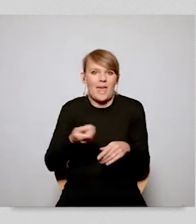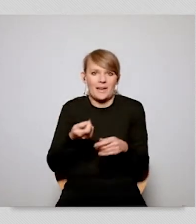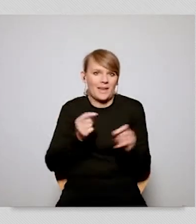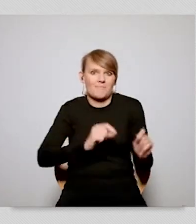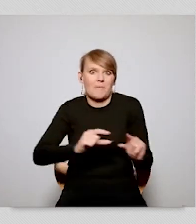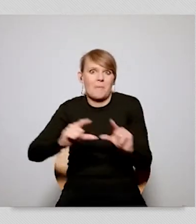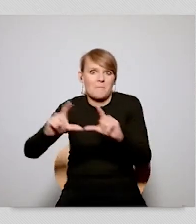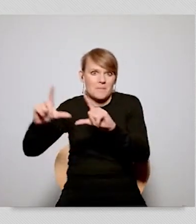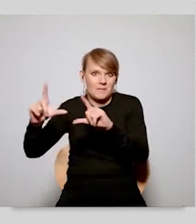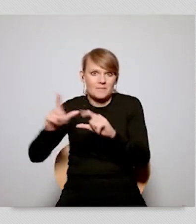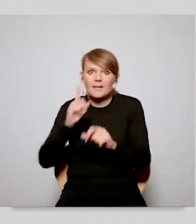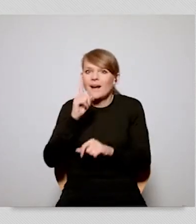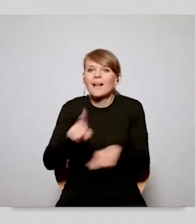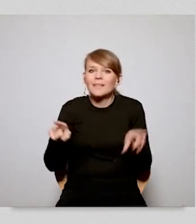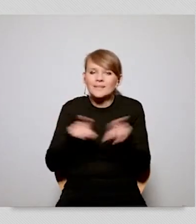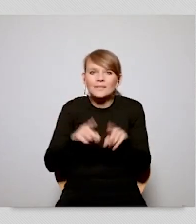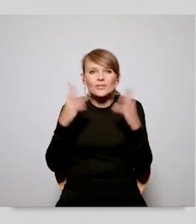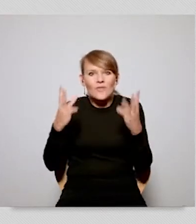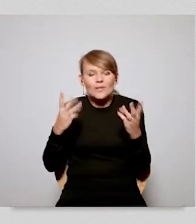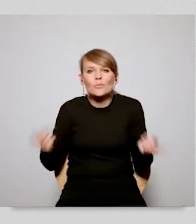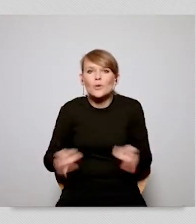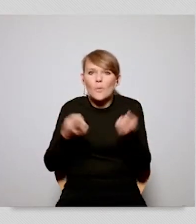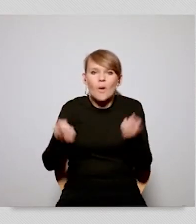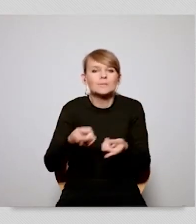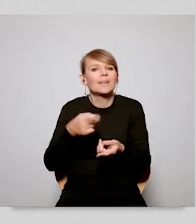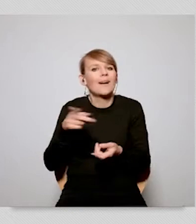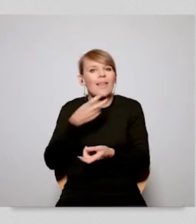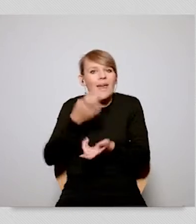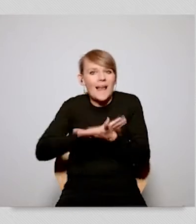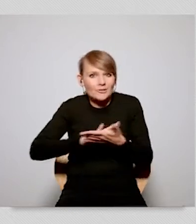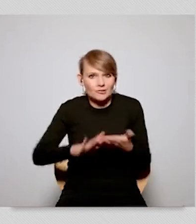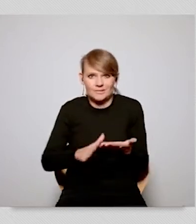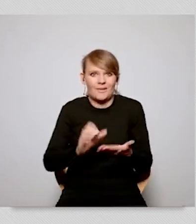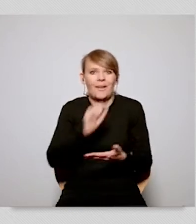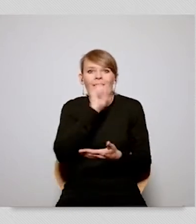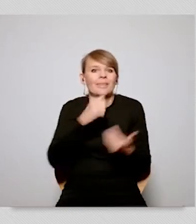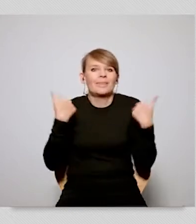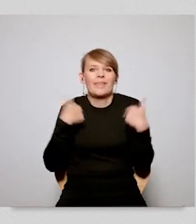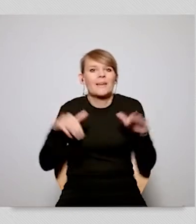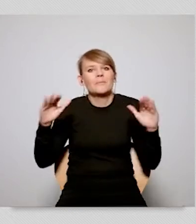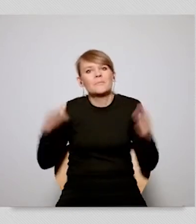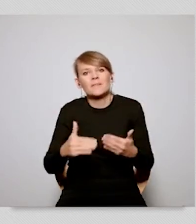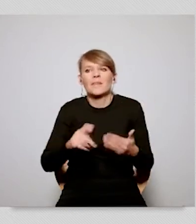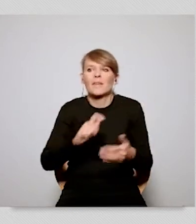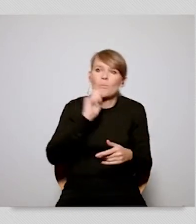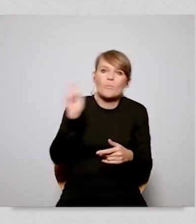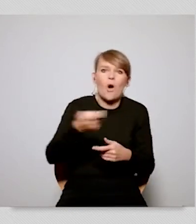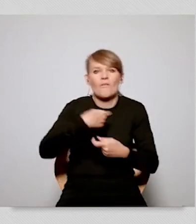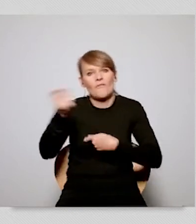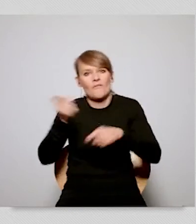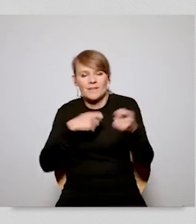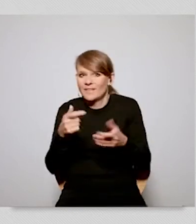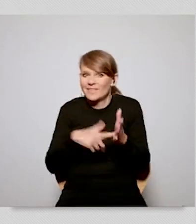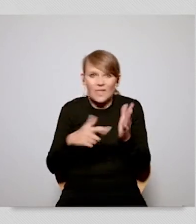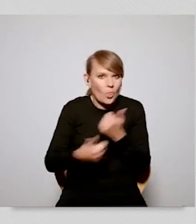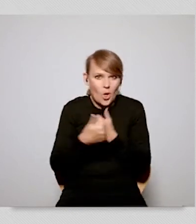ale chodzi też o to, żeby promować czyste rozwiązania. Nikt nie chce ograniczać mobilności. To nie o to chodzi w tym całym systemie. Nikt